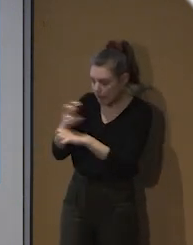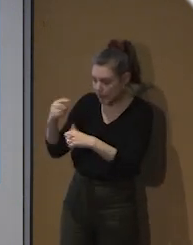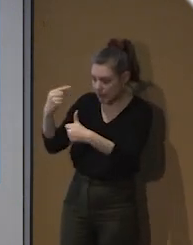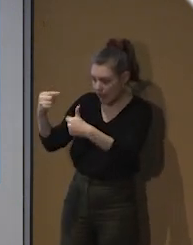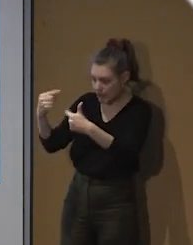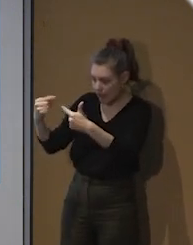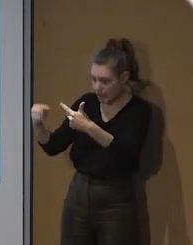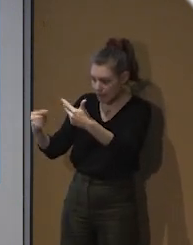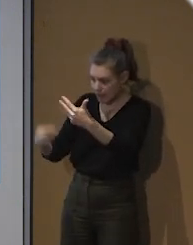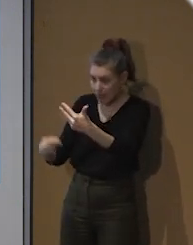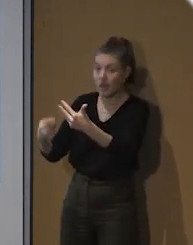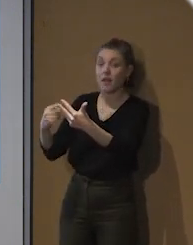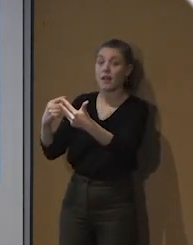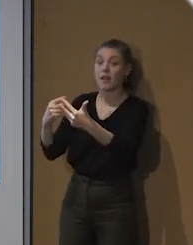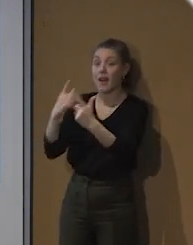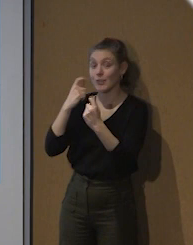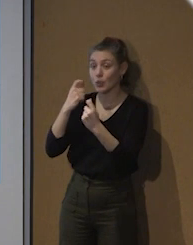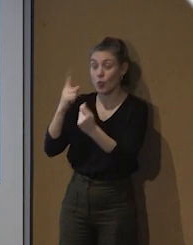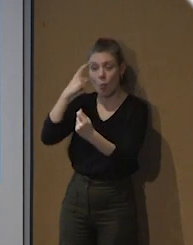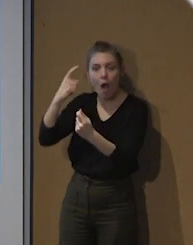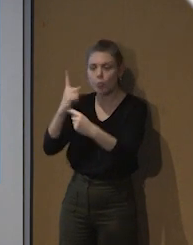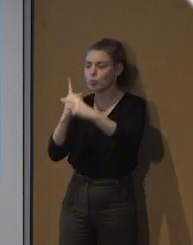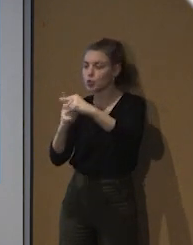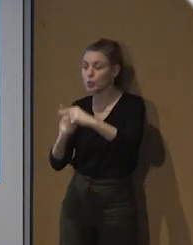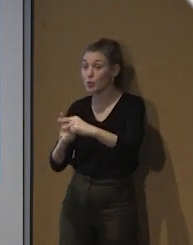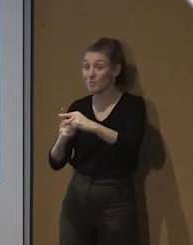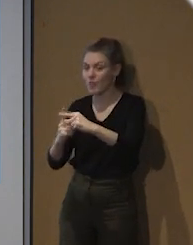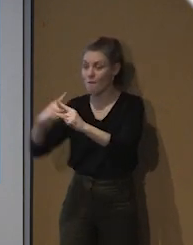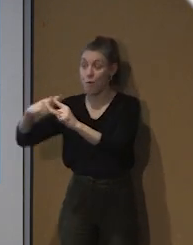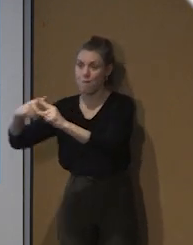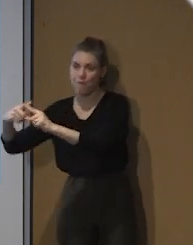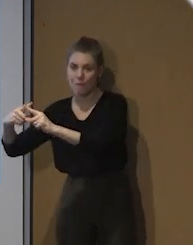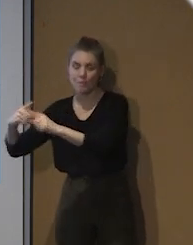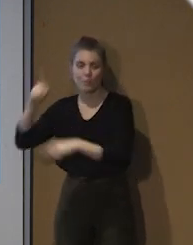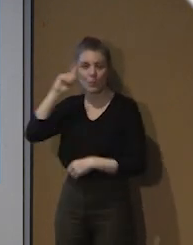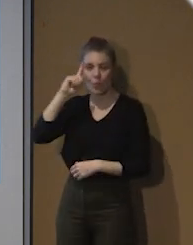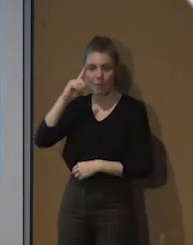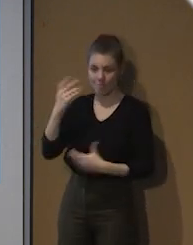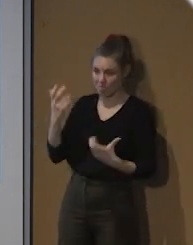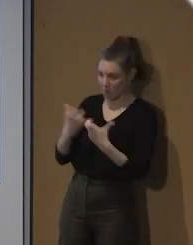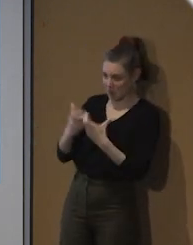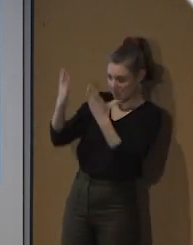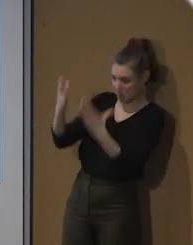Par exemple, une personne hypertendue autour de 19 voit son risque de faire un infarctus multiplié par